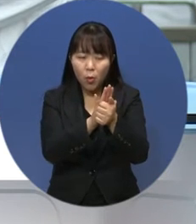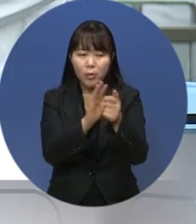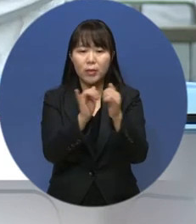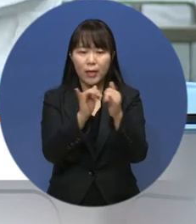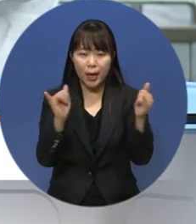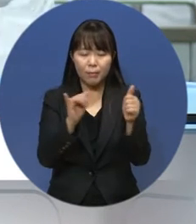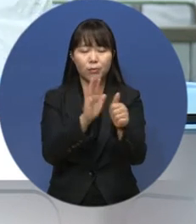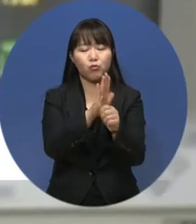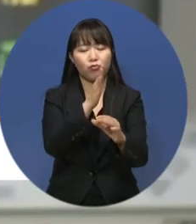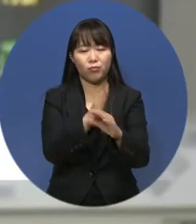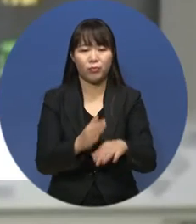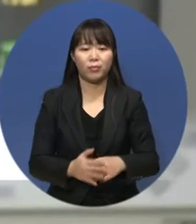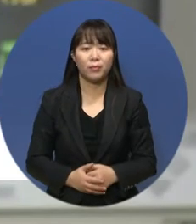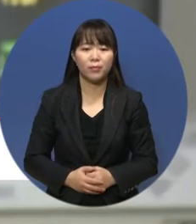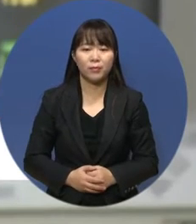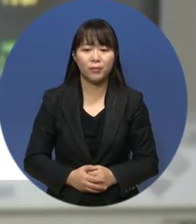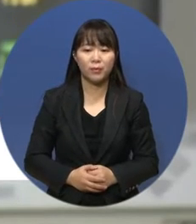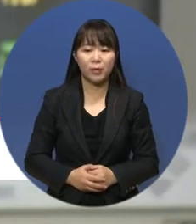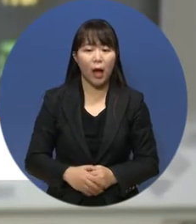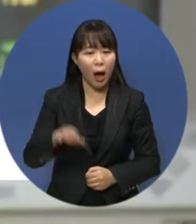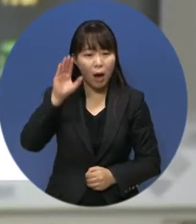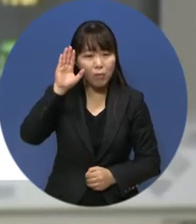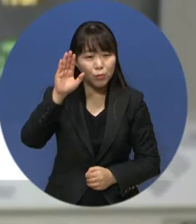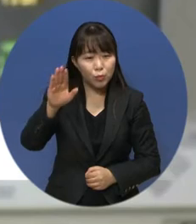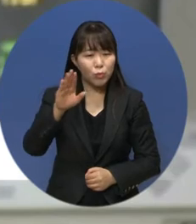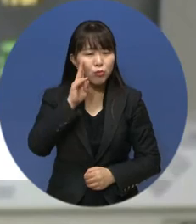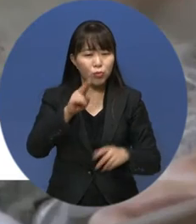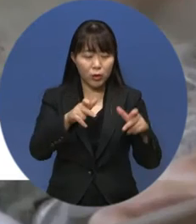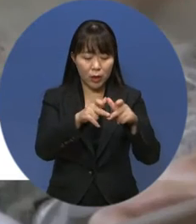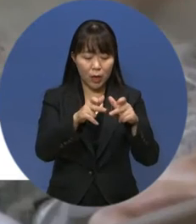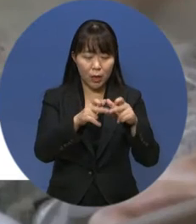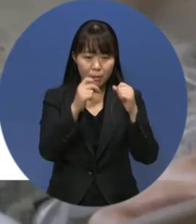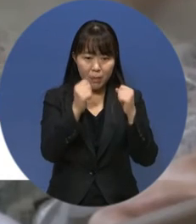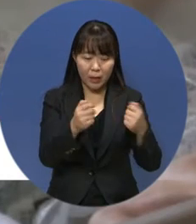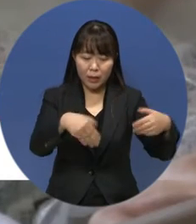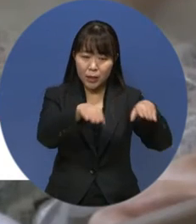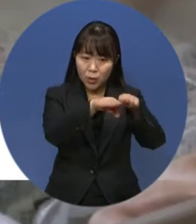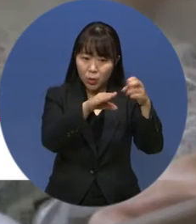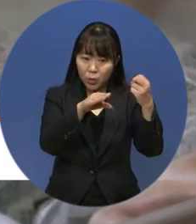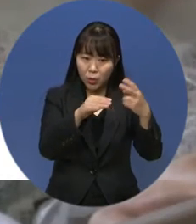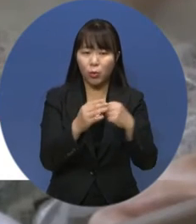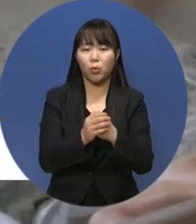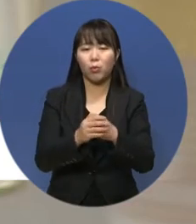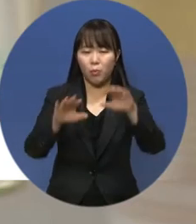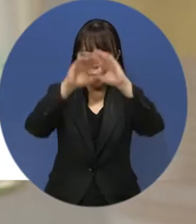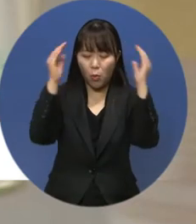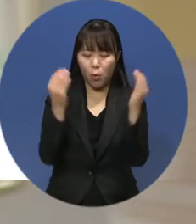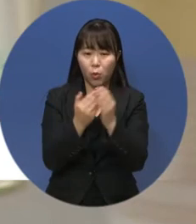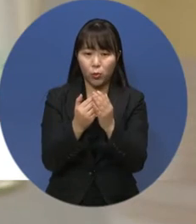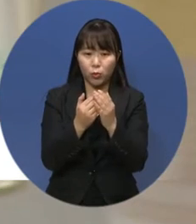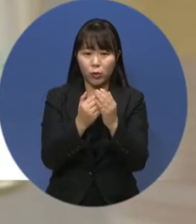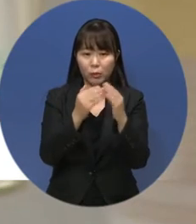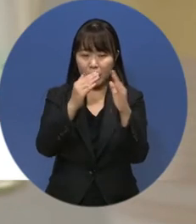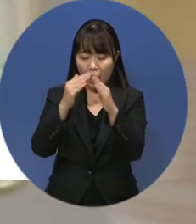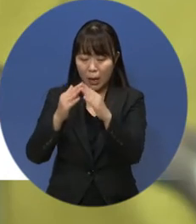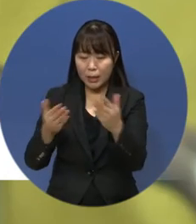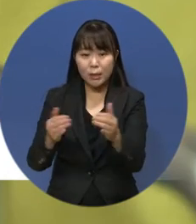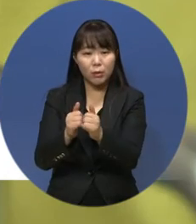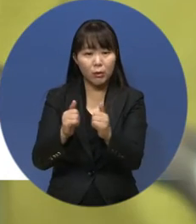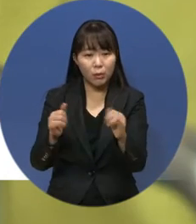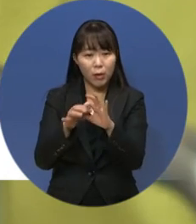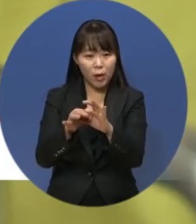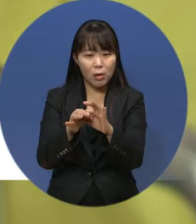있습니다 여기에 앞으로는 중증 장애인 거주시설 뿐만 아니라 전체 거 주최 설에 종사자로